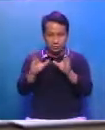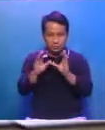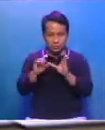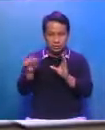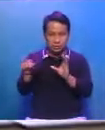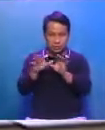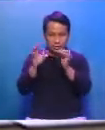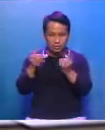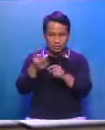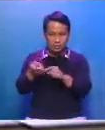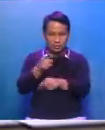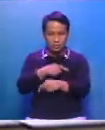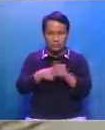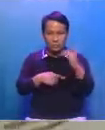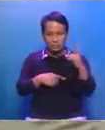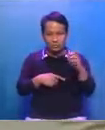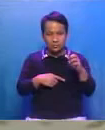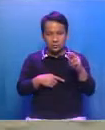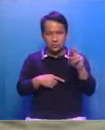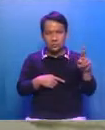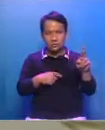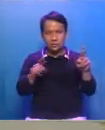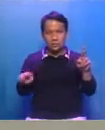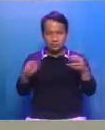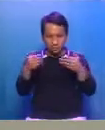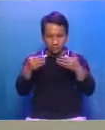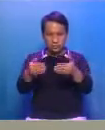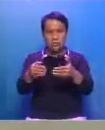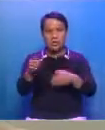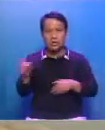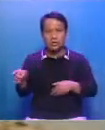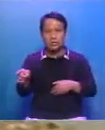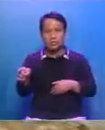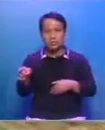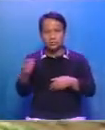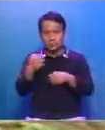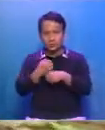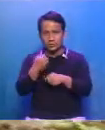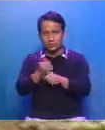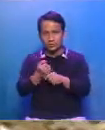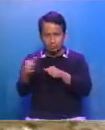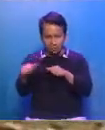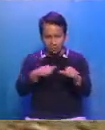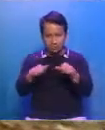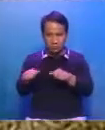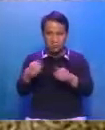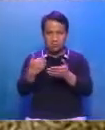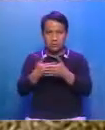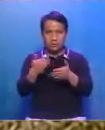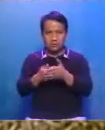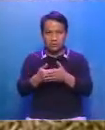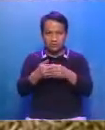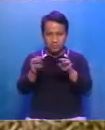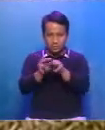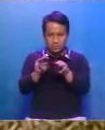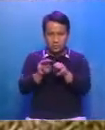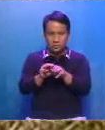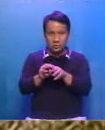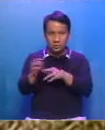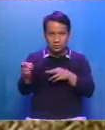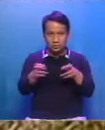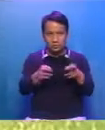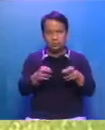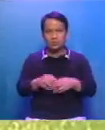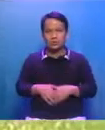kumpanya mula sa DNR. Pero nagpatuloy umano ito ng reclamation activity malapit sa Marikina River. Ako, mayor